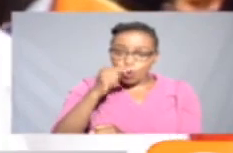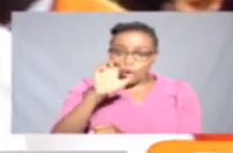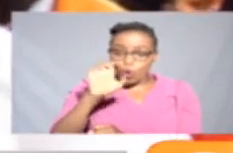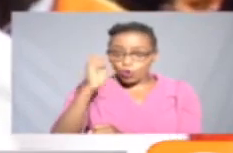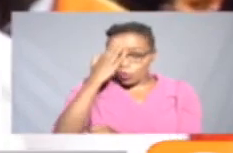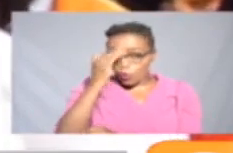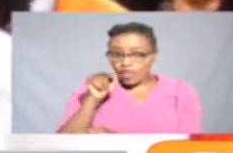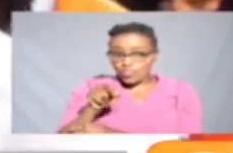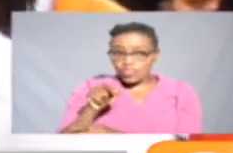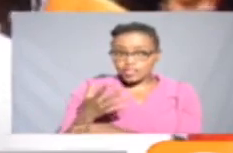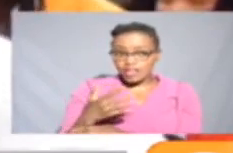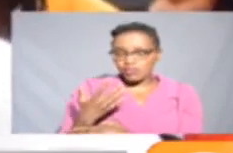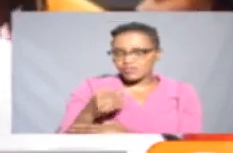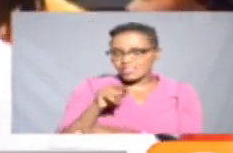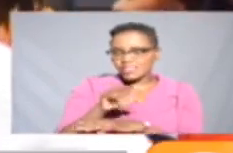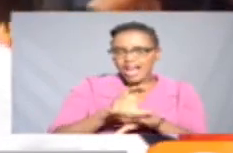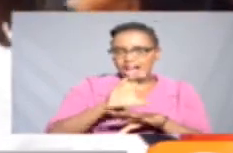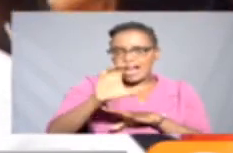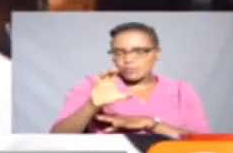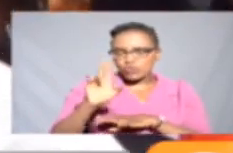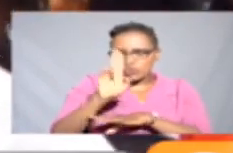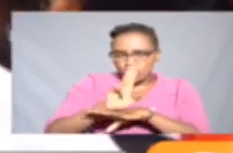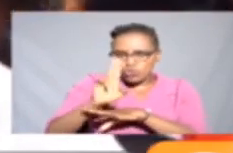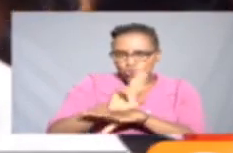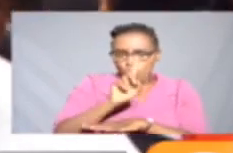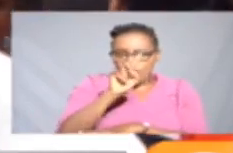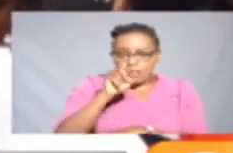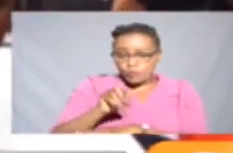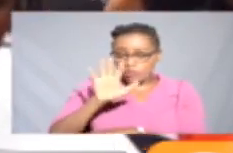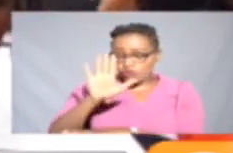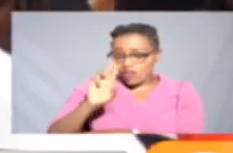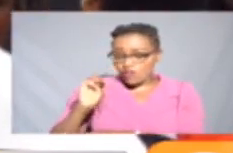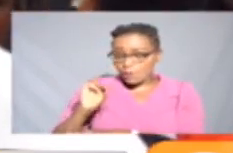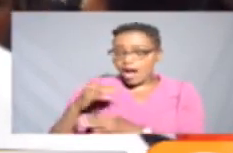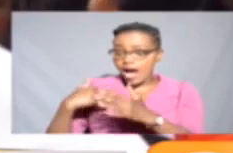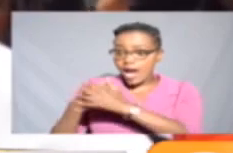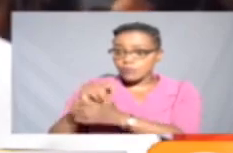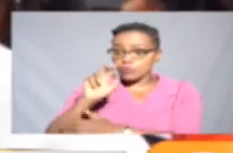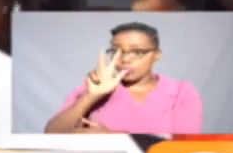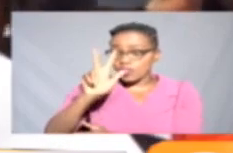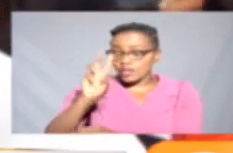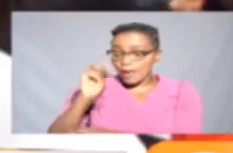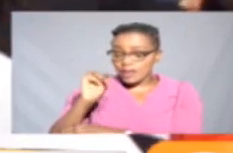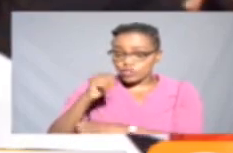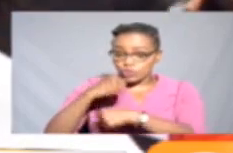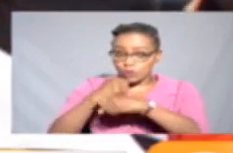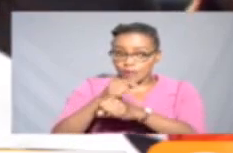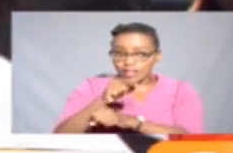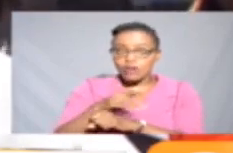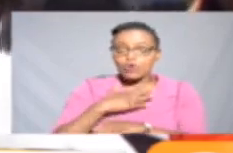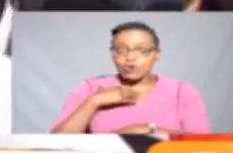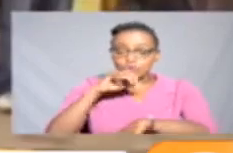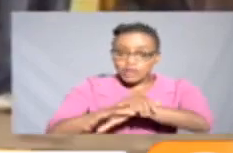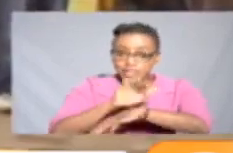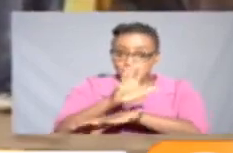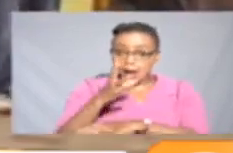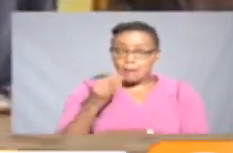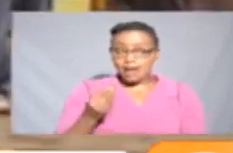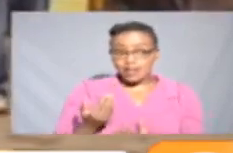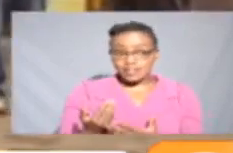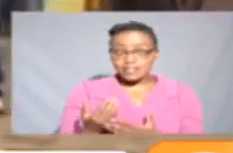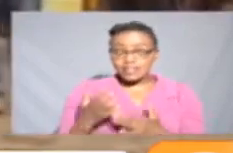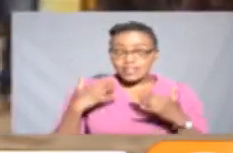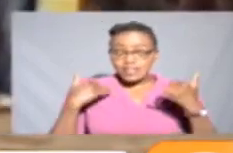borehole is capital intensive. Mtu anatumia between 1.5 to 3 million. Anataka kurikupi hizo pesa zake. Kwa